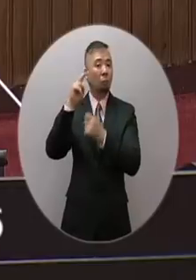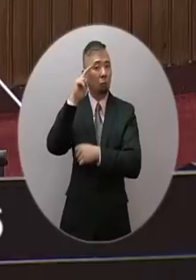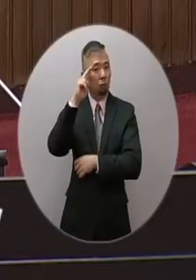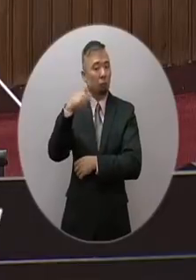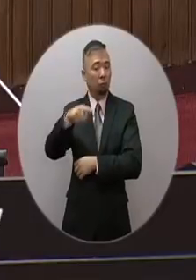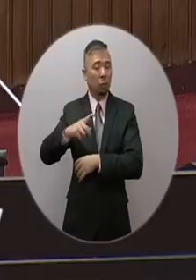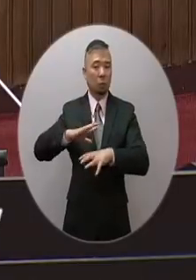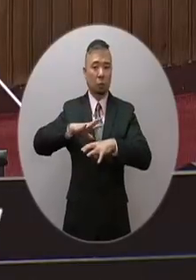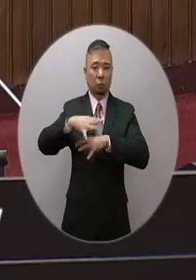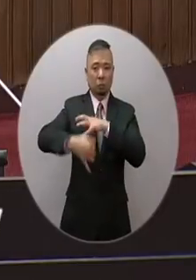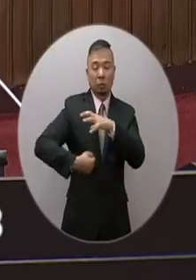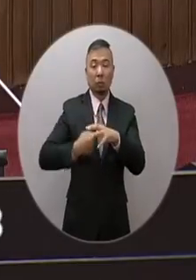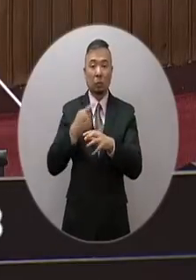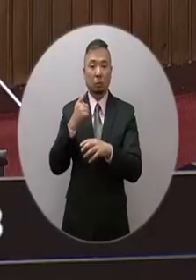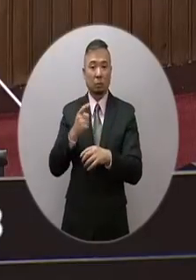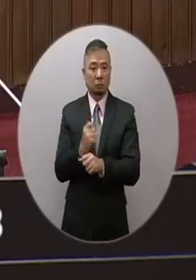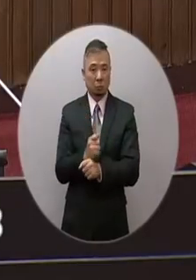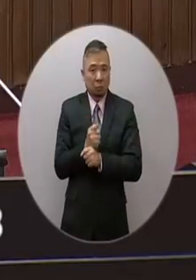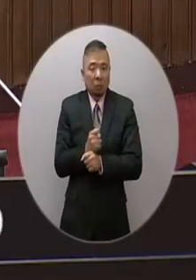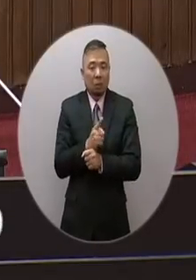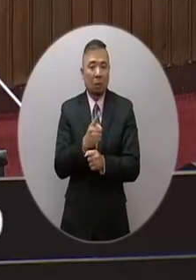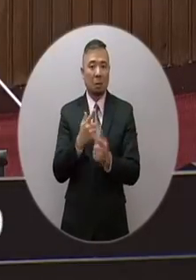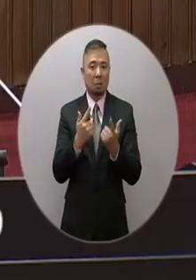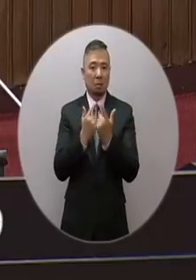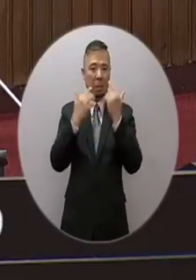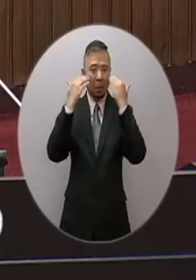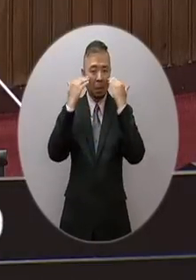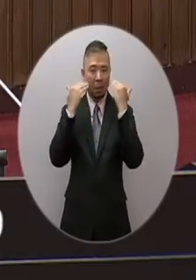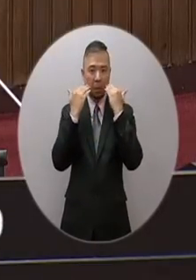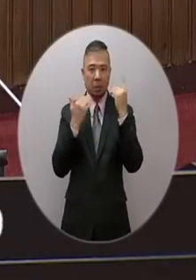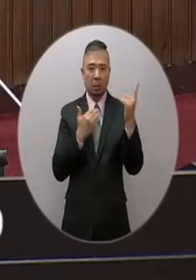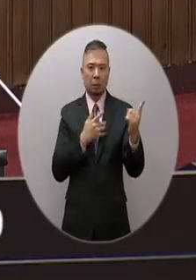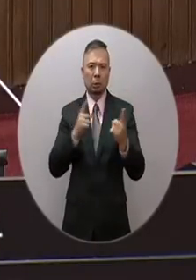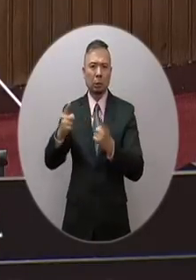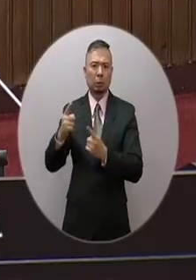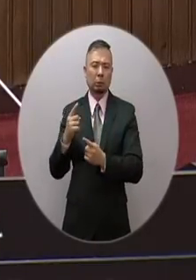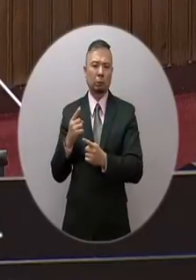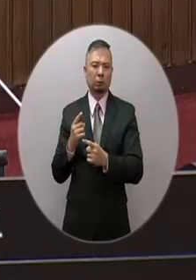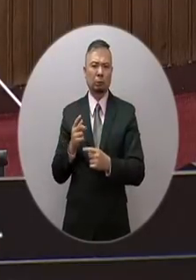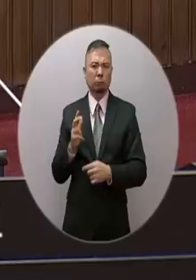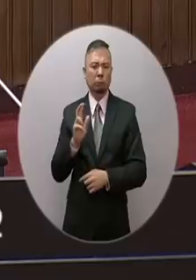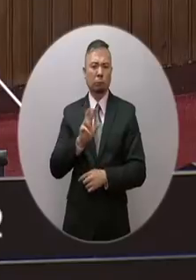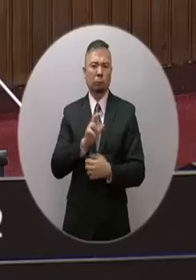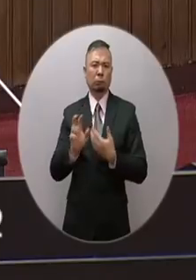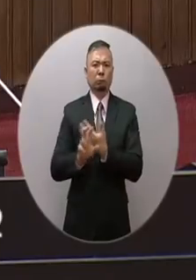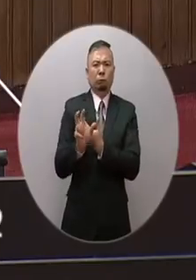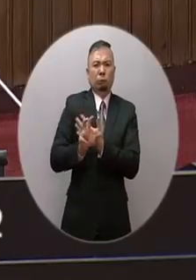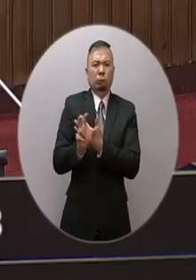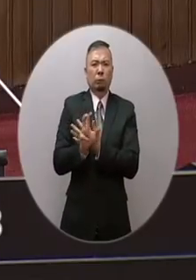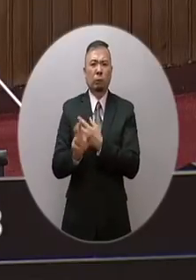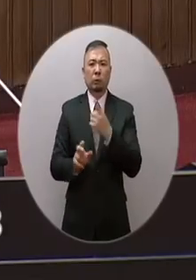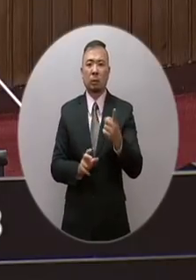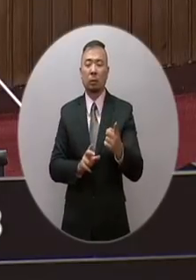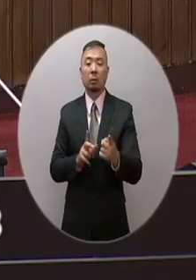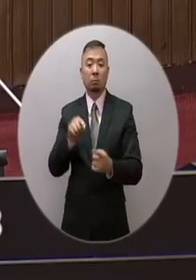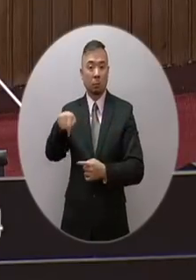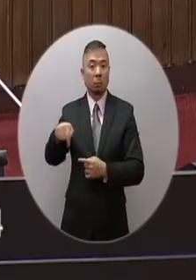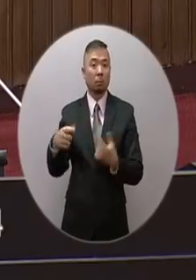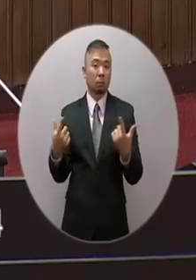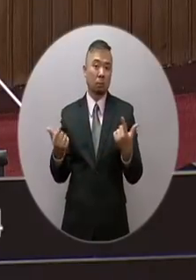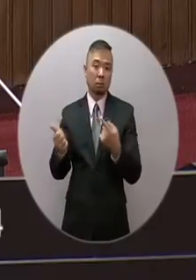到北韩面对剑拔弩张的情势，金正恩他也实事求